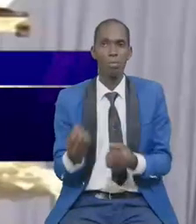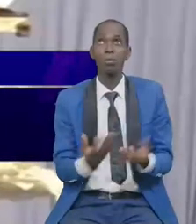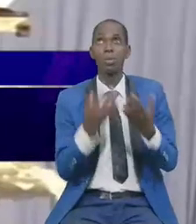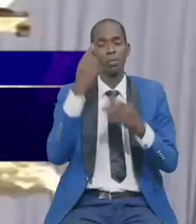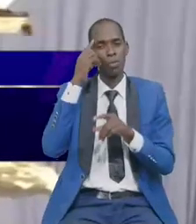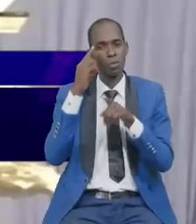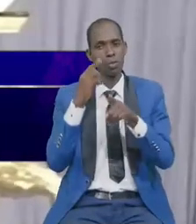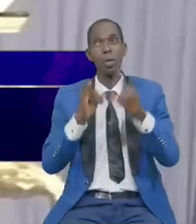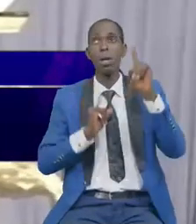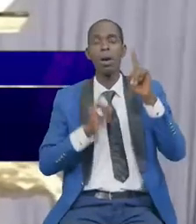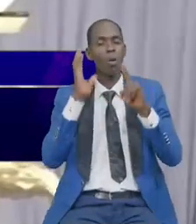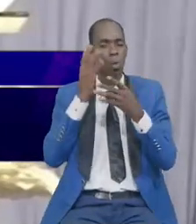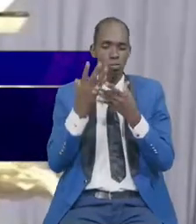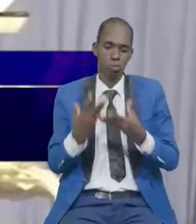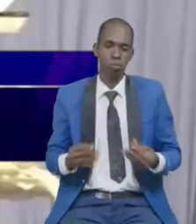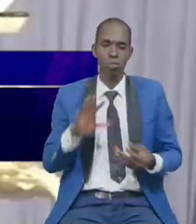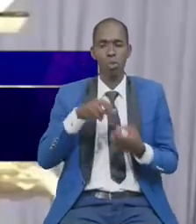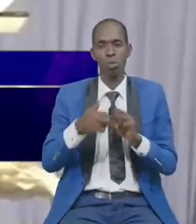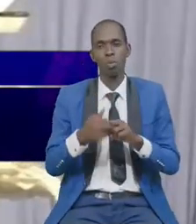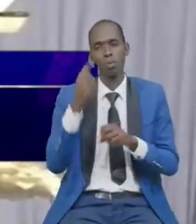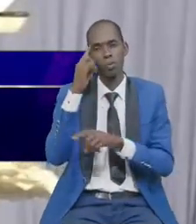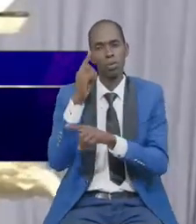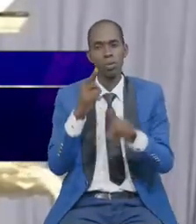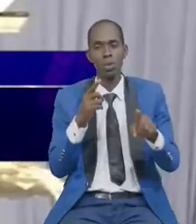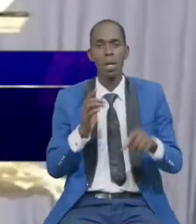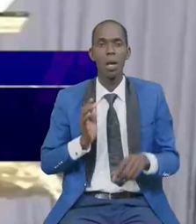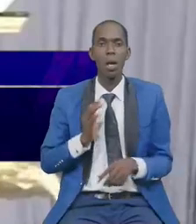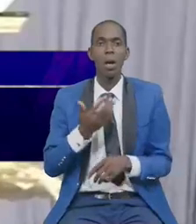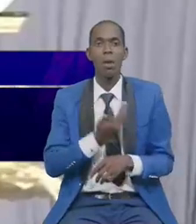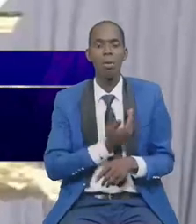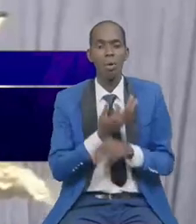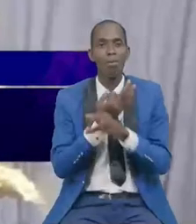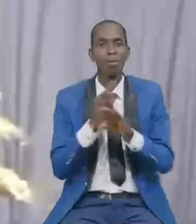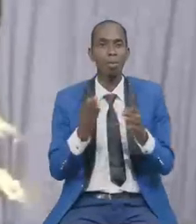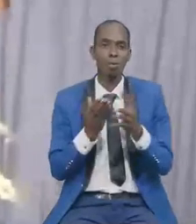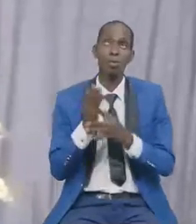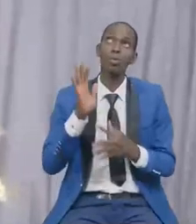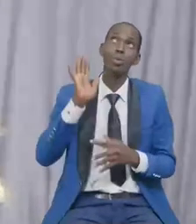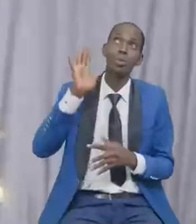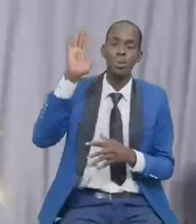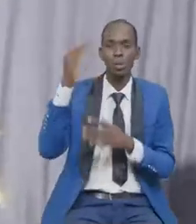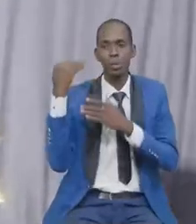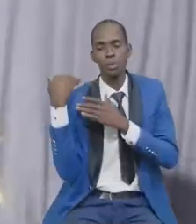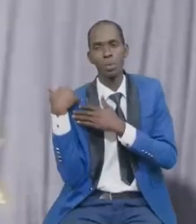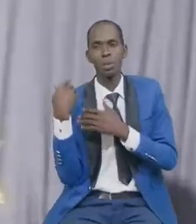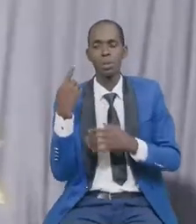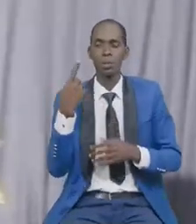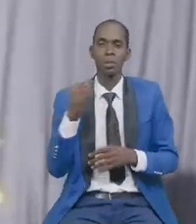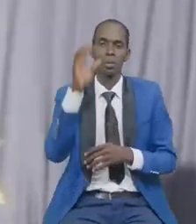toi. Notre liberté par le port de sa croix. Deuxième point, notre fidélité